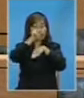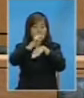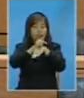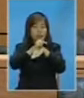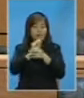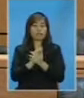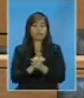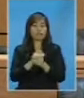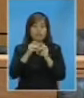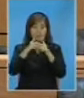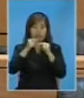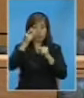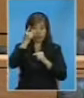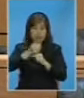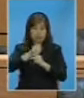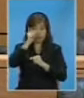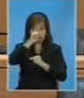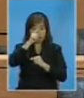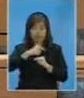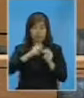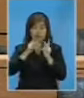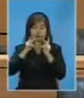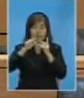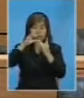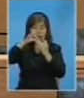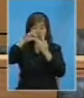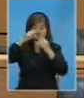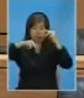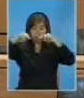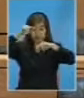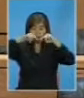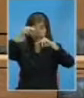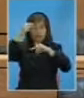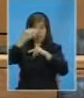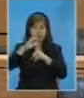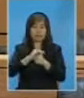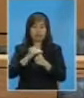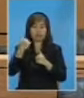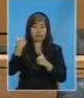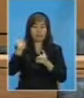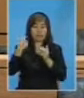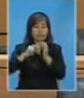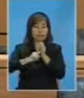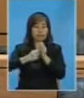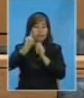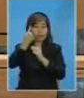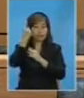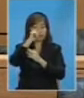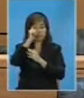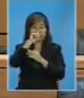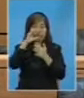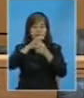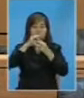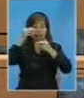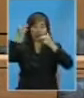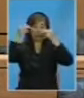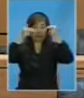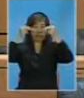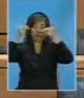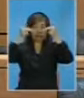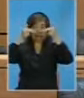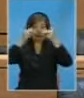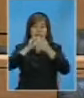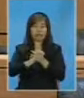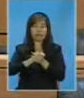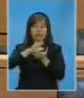จริงที่กรรมธิการได้ตรวจสอบครับว่าได้มีการเริ่มต้นในการติดตั้งก